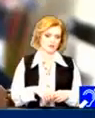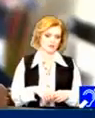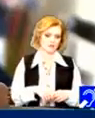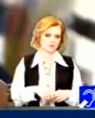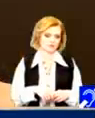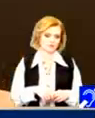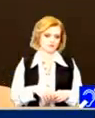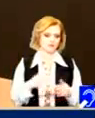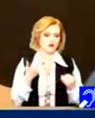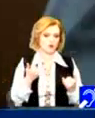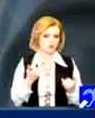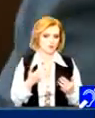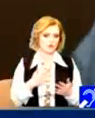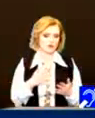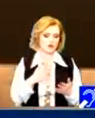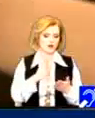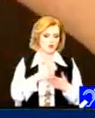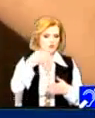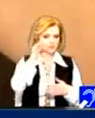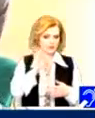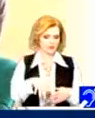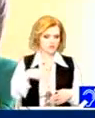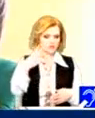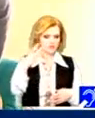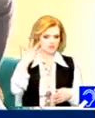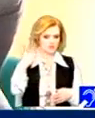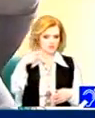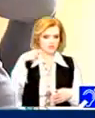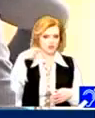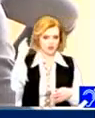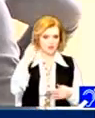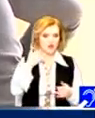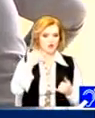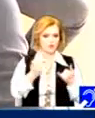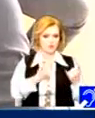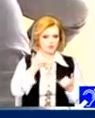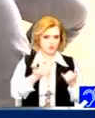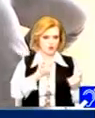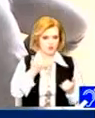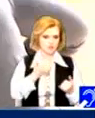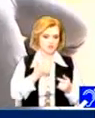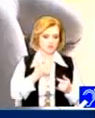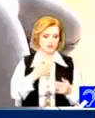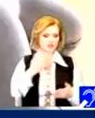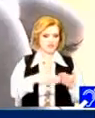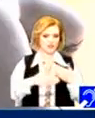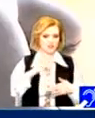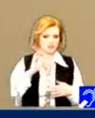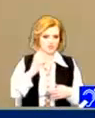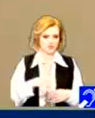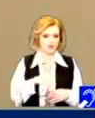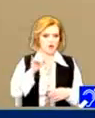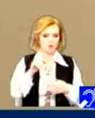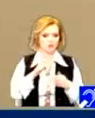aceste recomandări, iar acum a ajuns la o experiență de 35 de ani în îngrijirea micuților cu dizabilități severe. Are doi copii ai ei